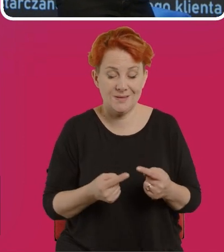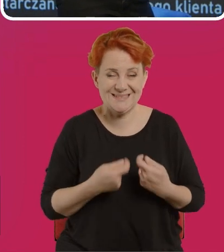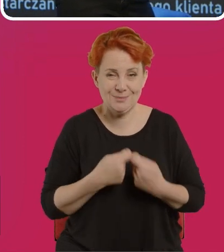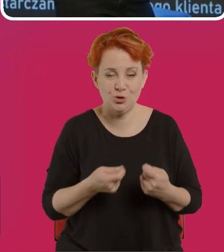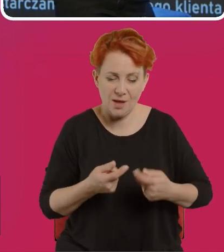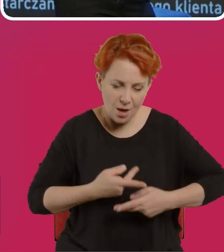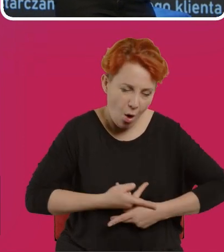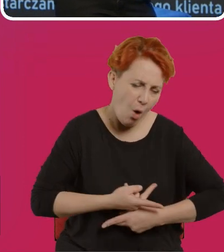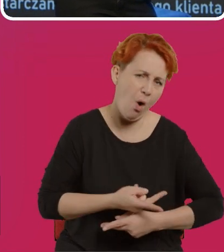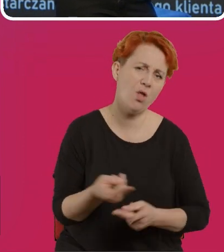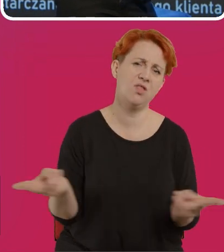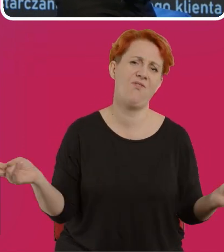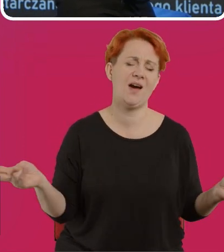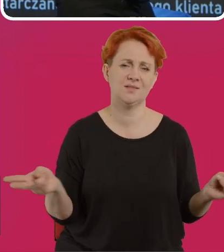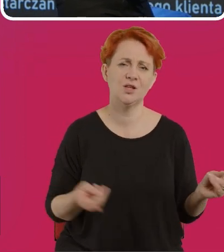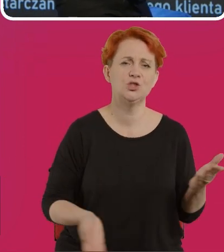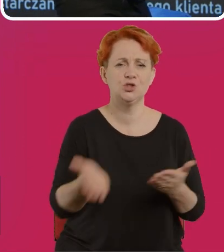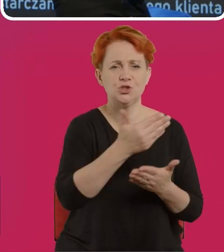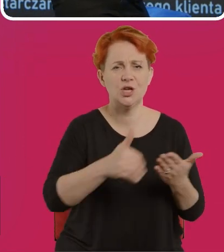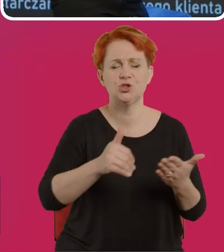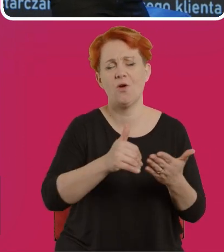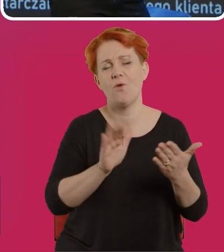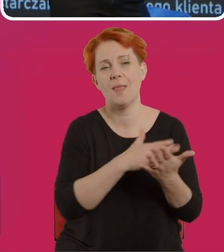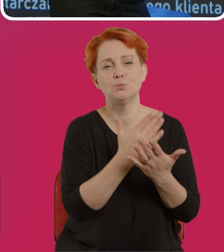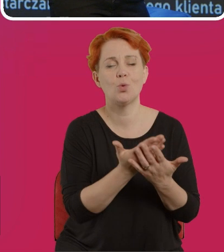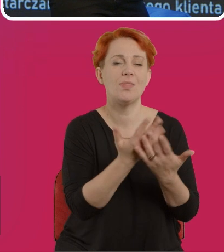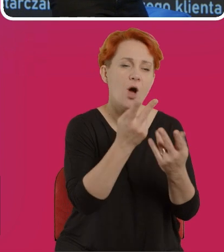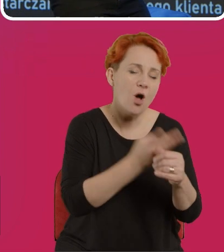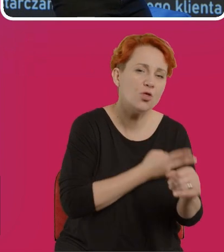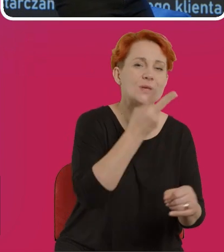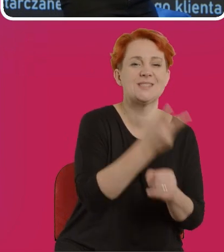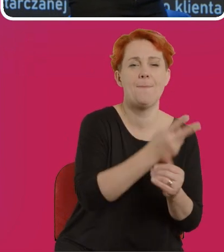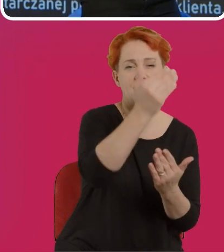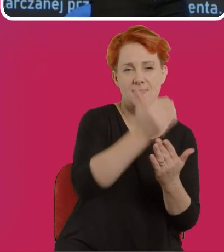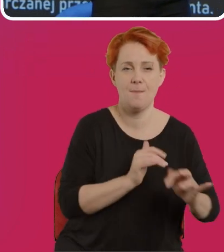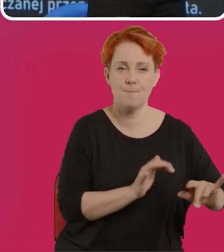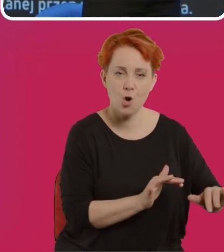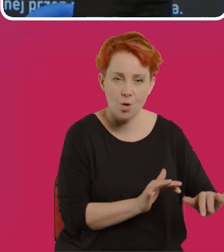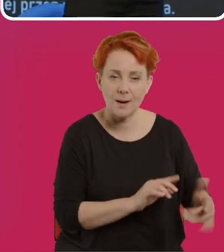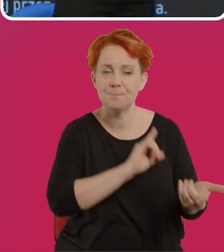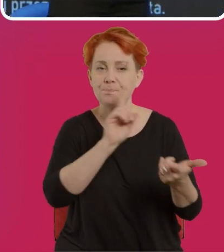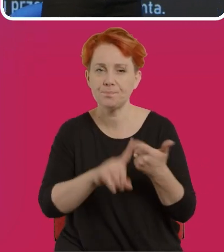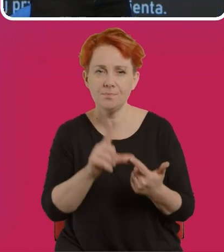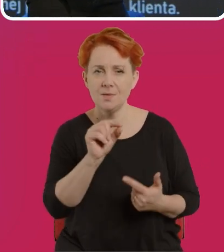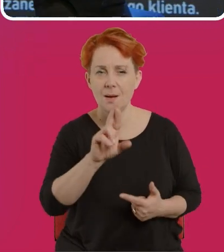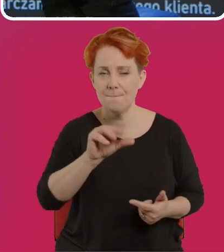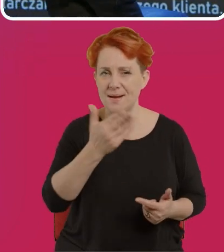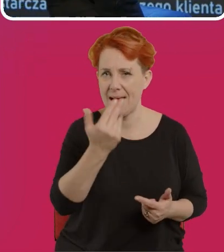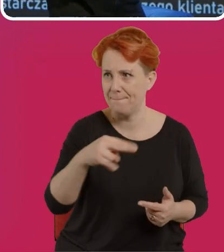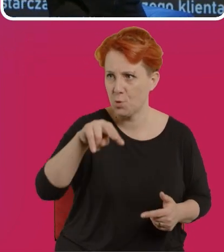przykład częściowo wolnego oprogramowania albo na przykład w formule premium, pozwala to na generowanie